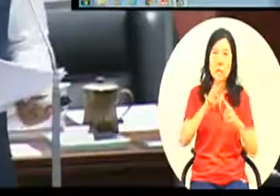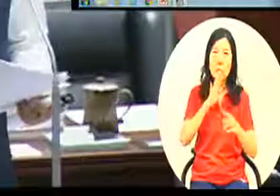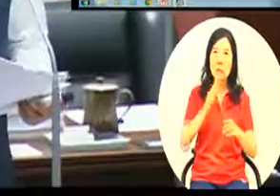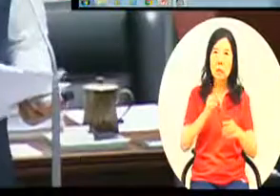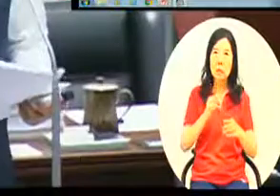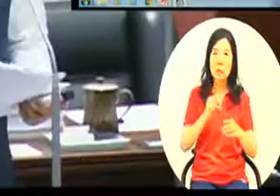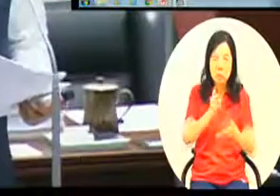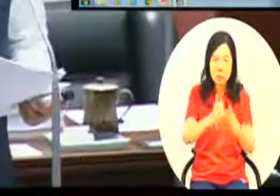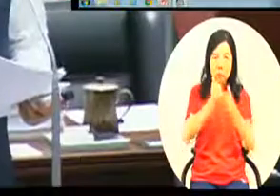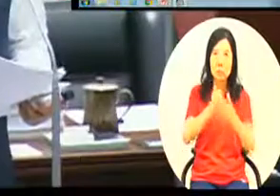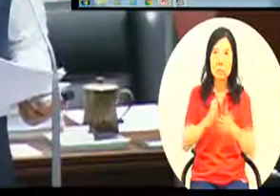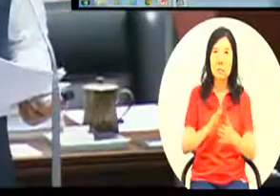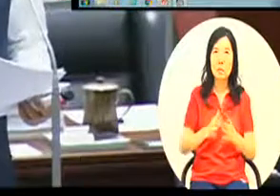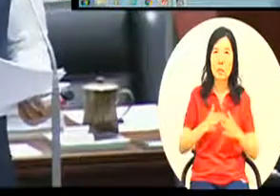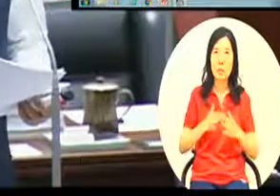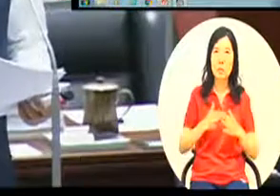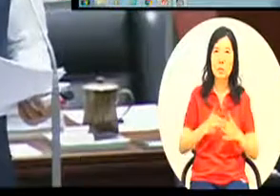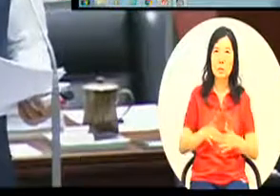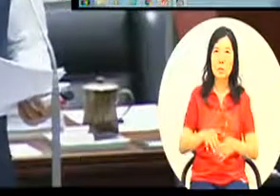要被尊重。